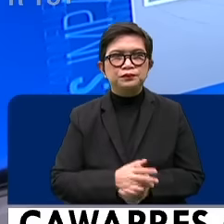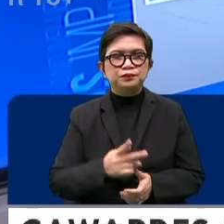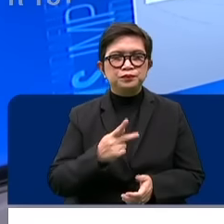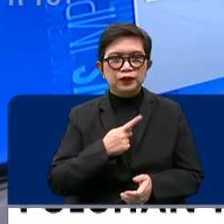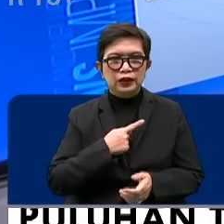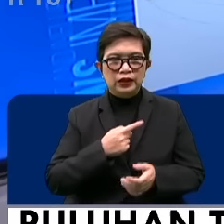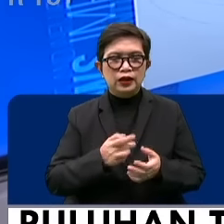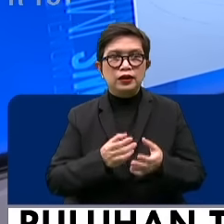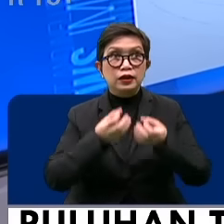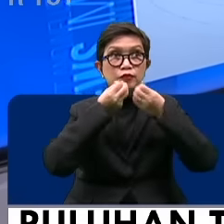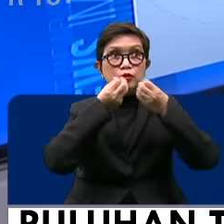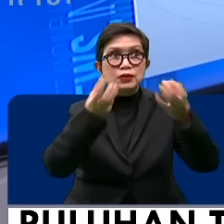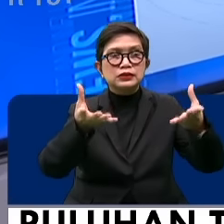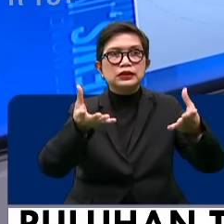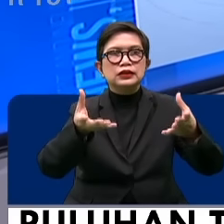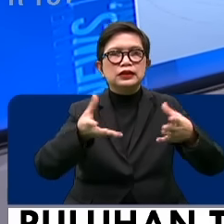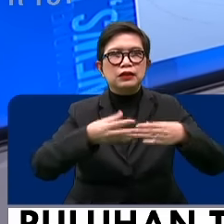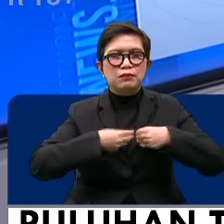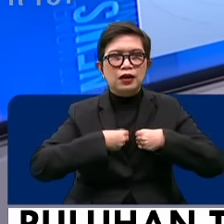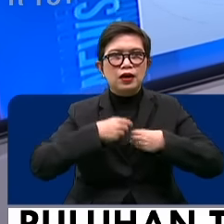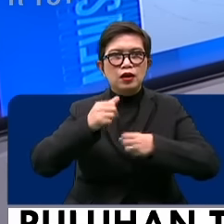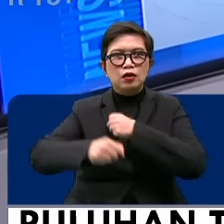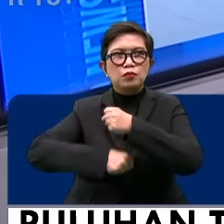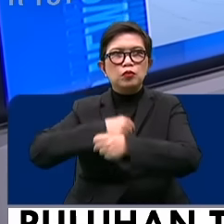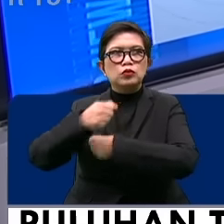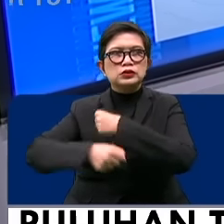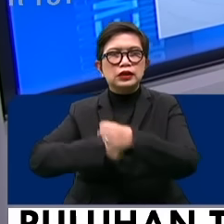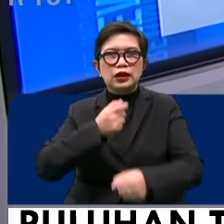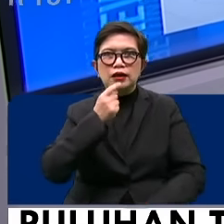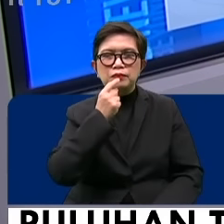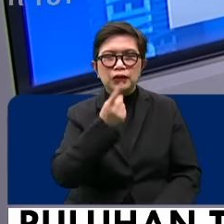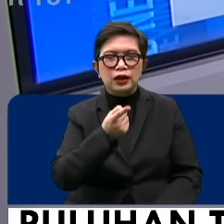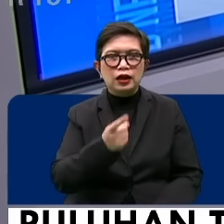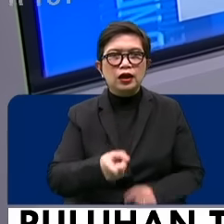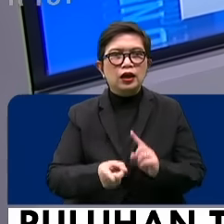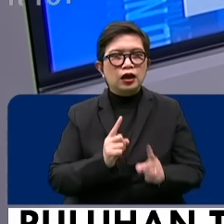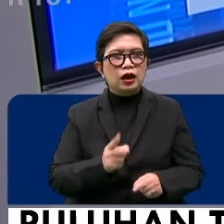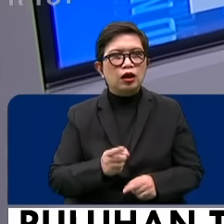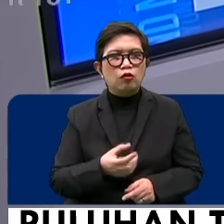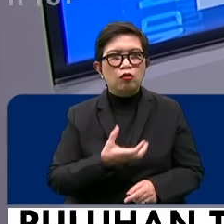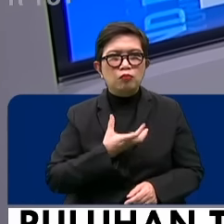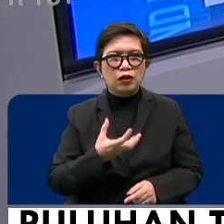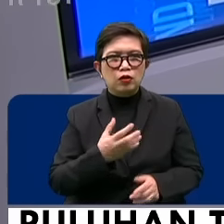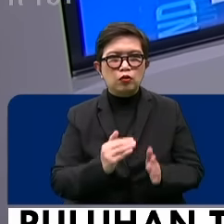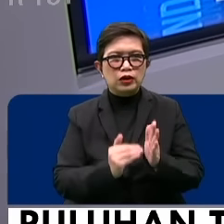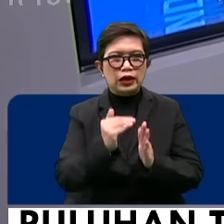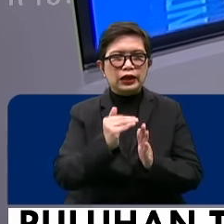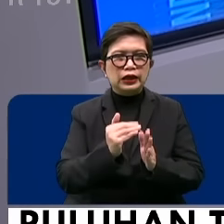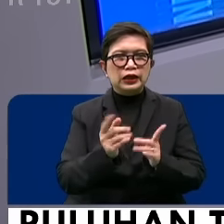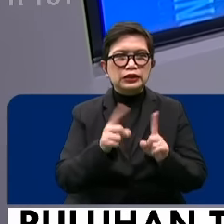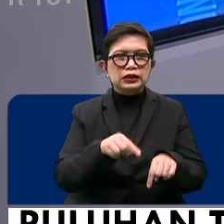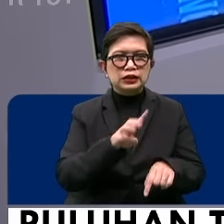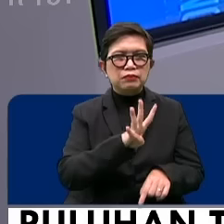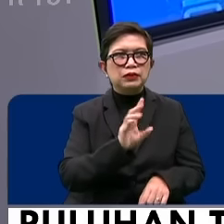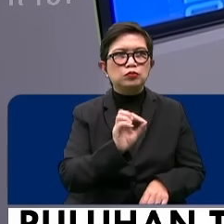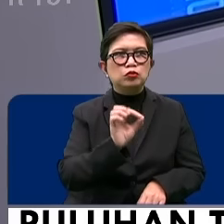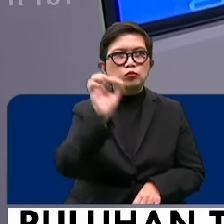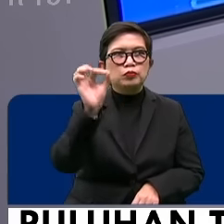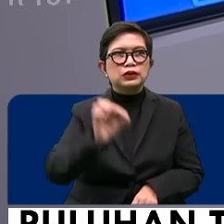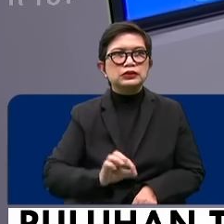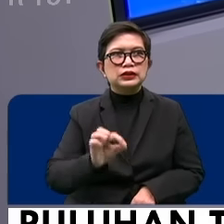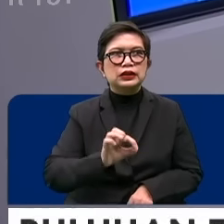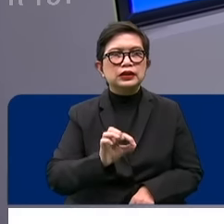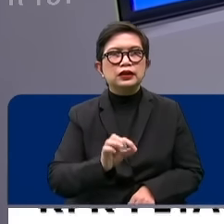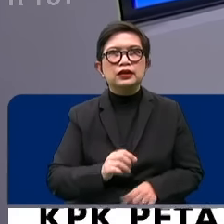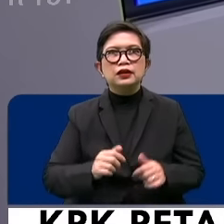mendapat informasi bahwa pengusaha mengatakan kalau memang mau dinaikkan minimal jadi 40%, itu